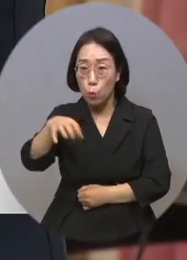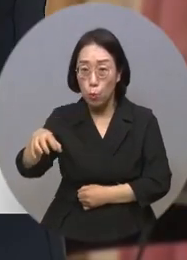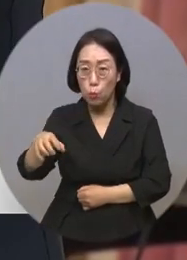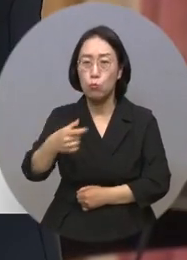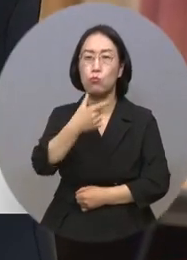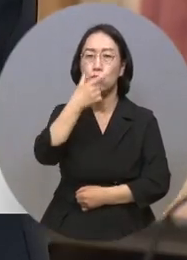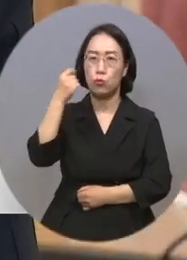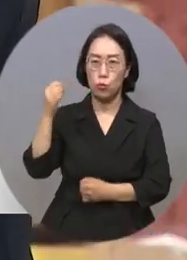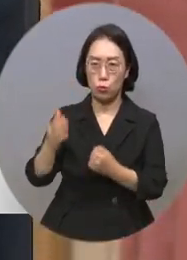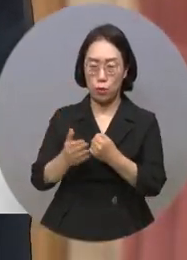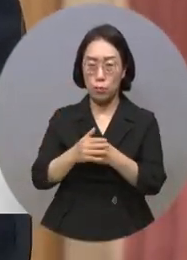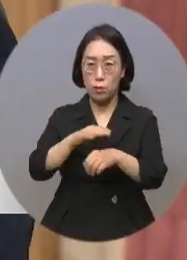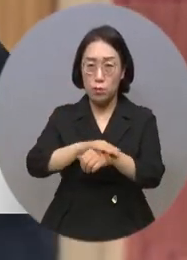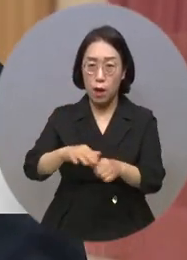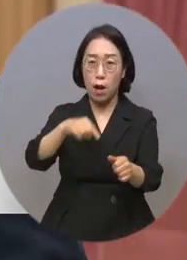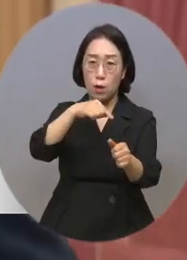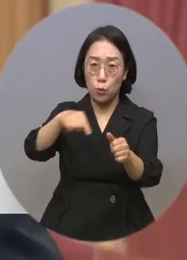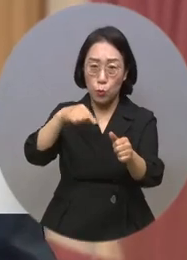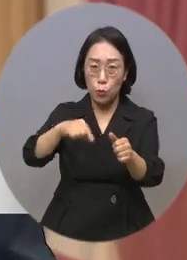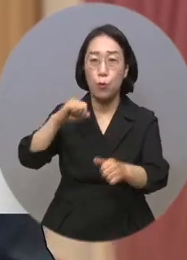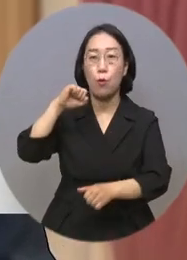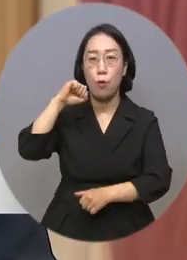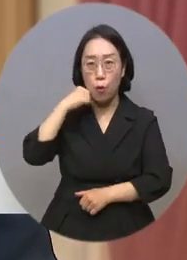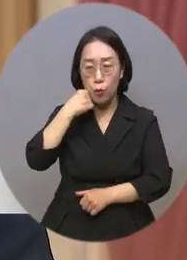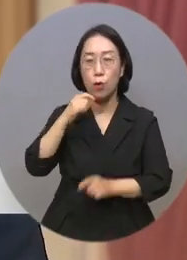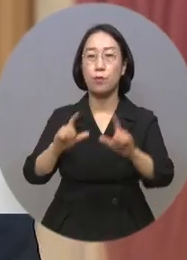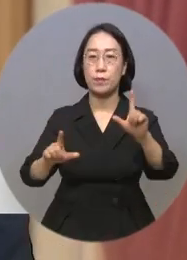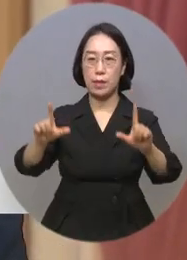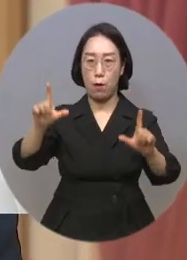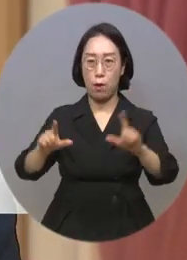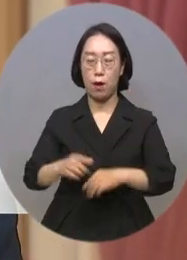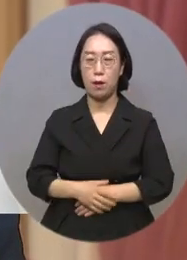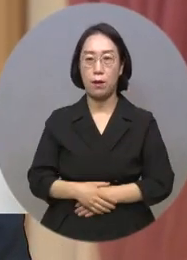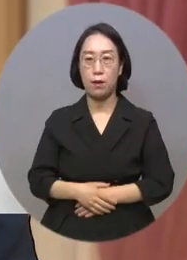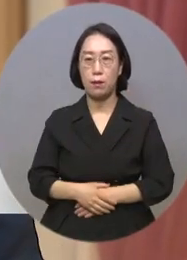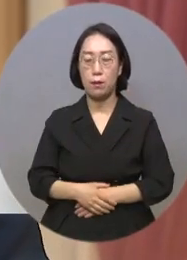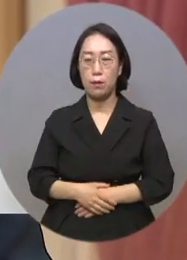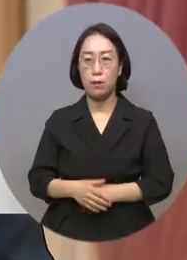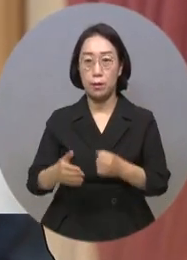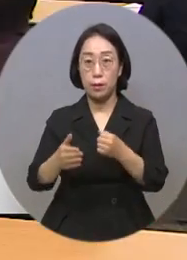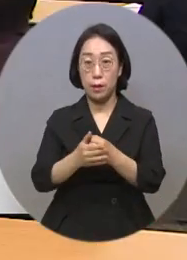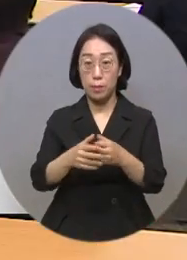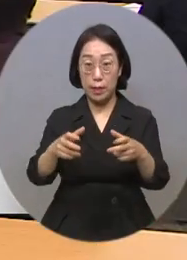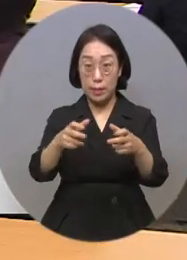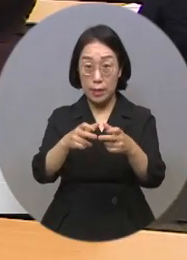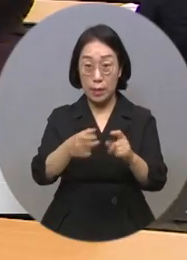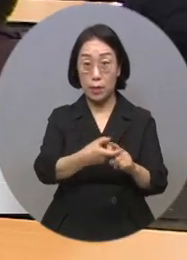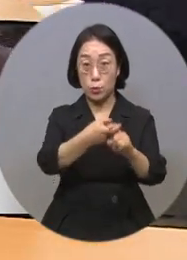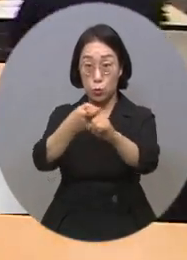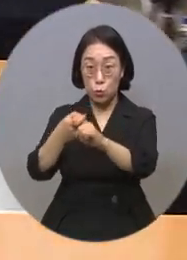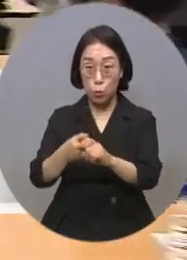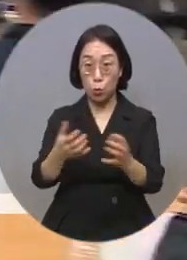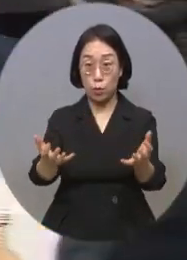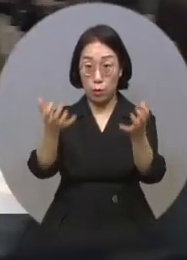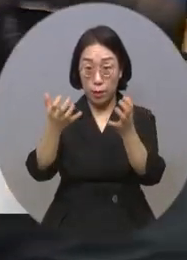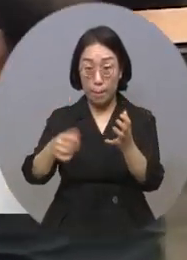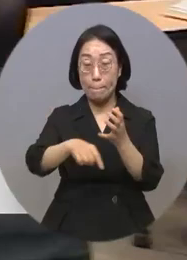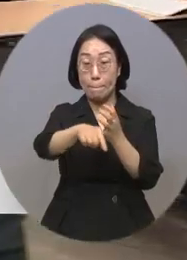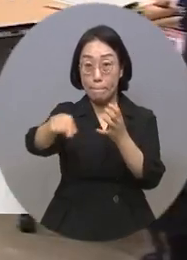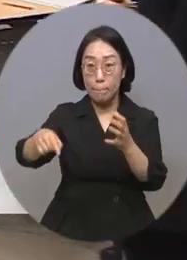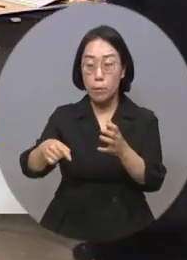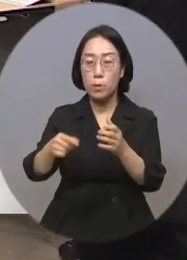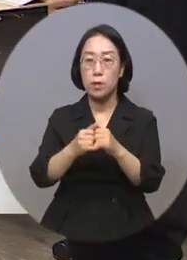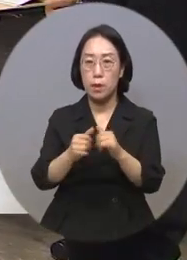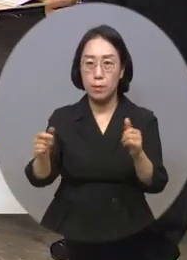부족해 원활한 인재 육성에 어려움이 있는 실정입니다. 이에 장 총련은 토론회를 통해 4차 산업형